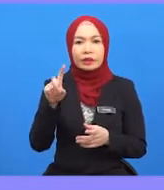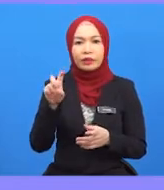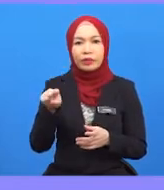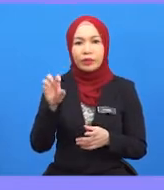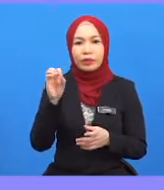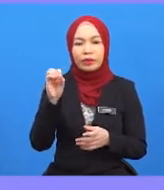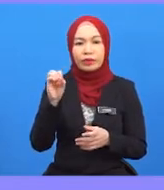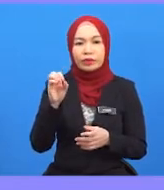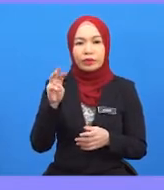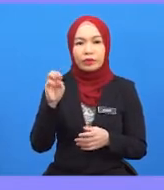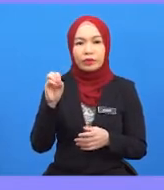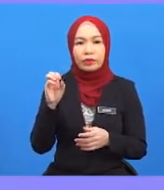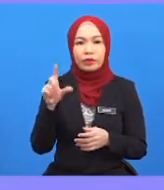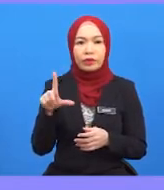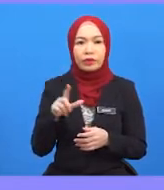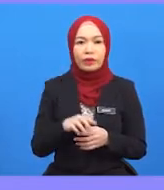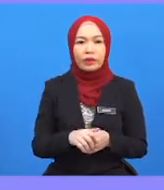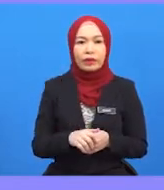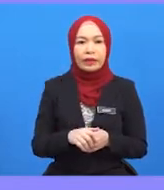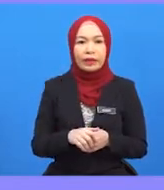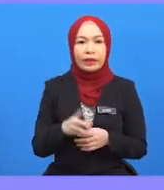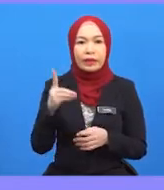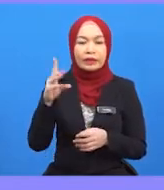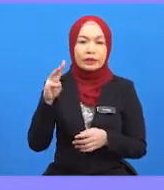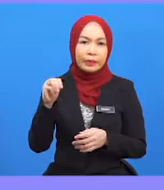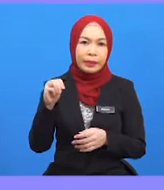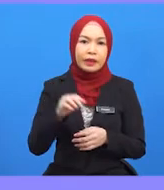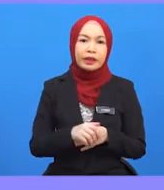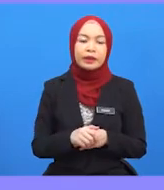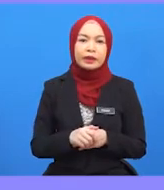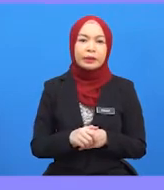mol per desimeter padu.